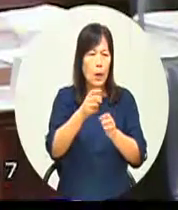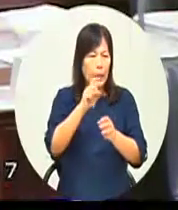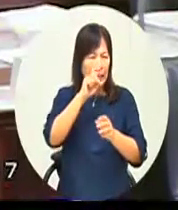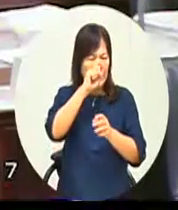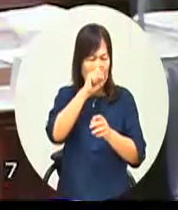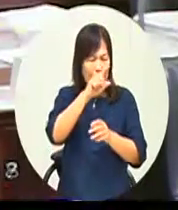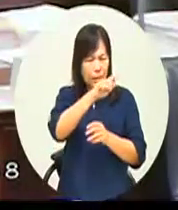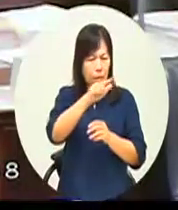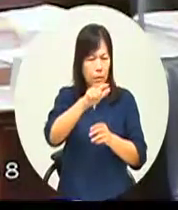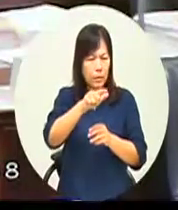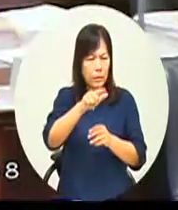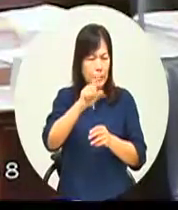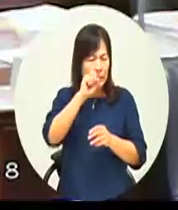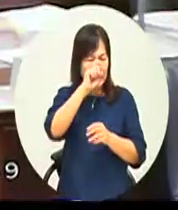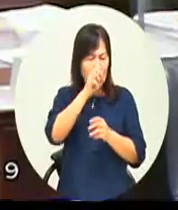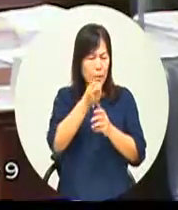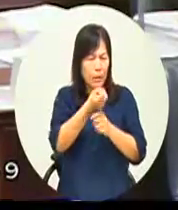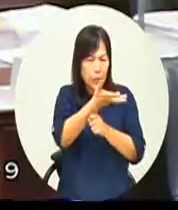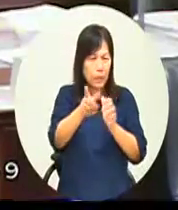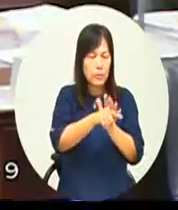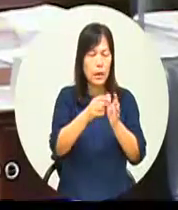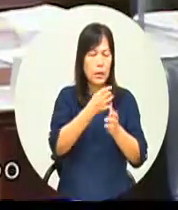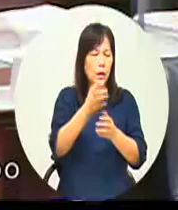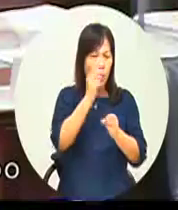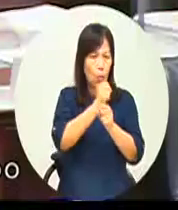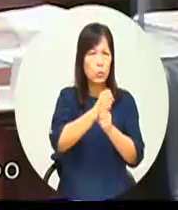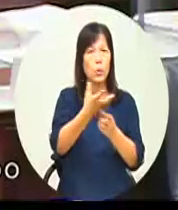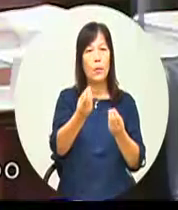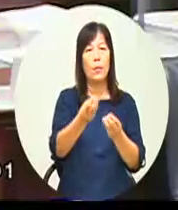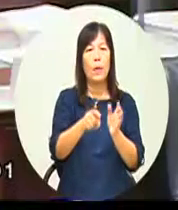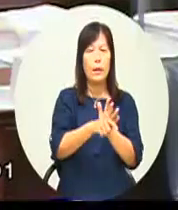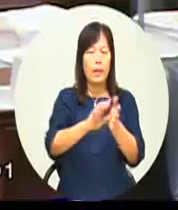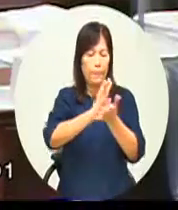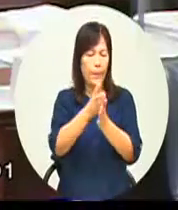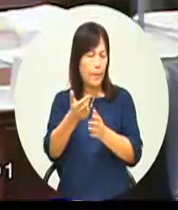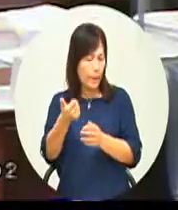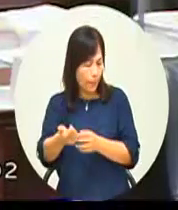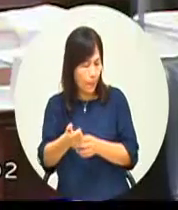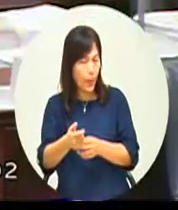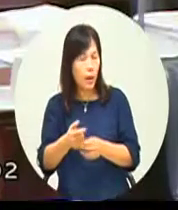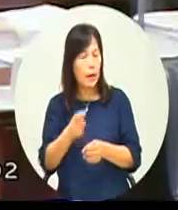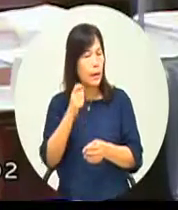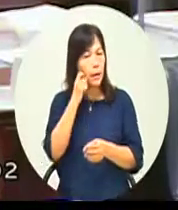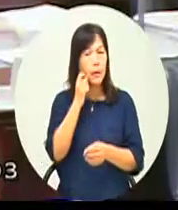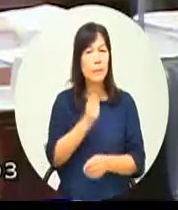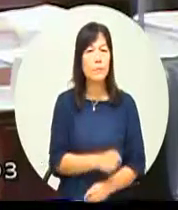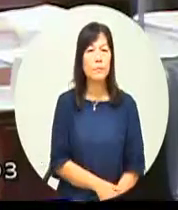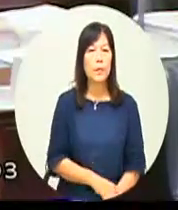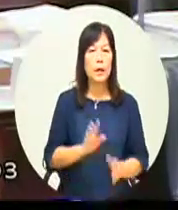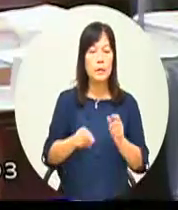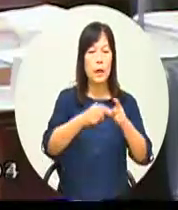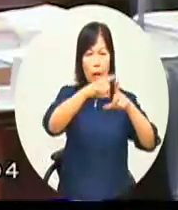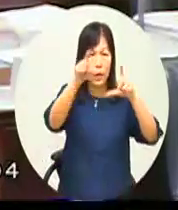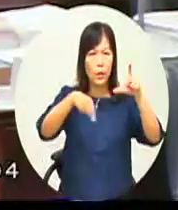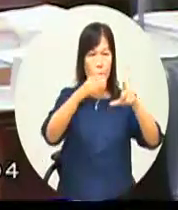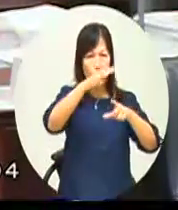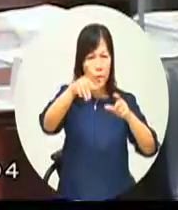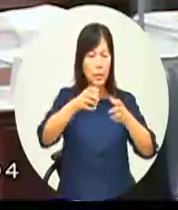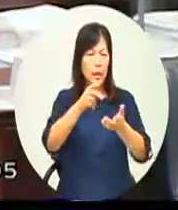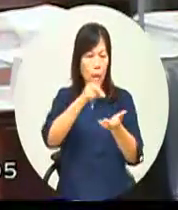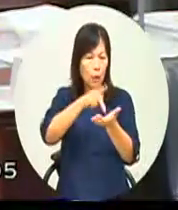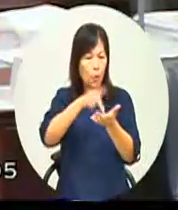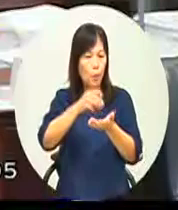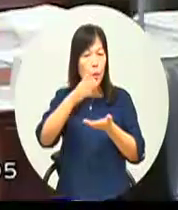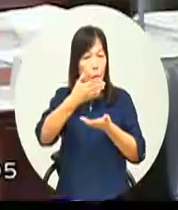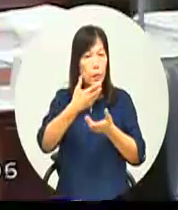它转换成可以让这个地方变得更好。好像这边我这边也要提一个，就是像圆山饭店，如贵溪咱做经营